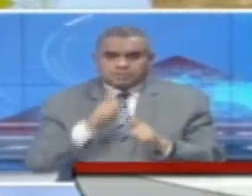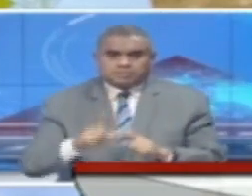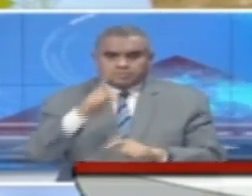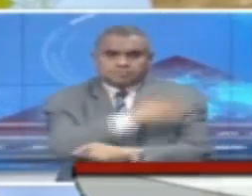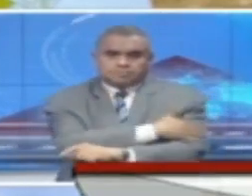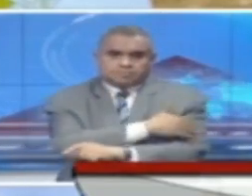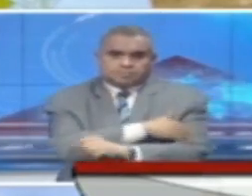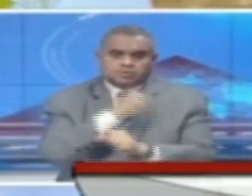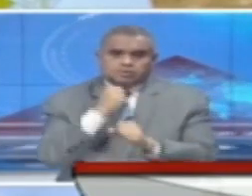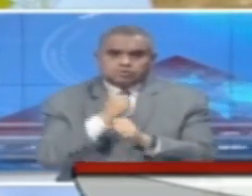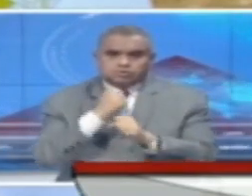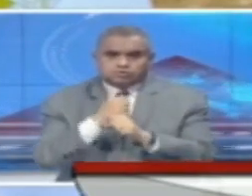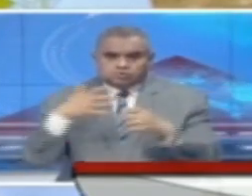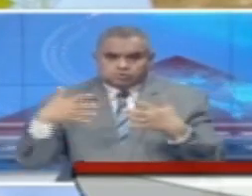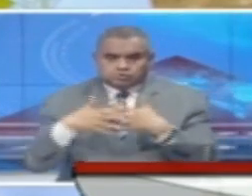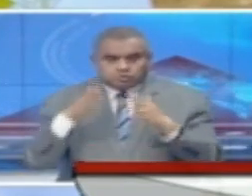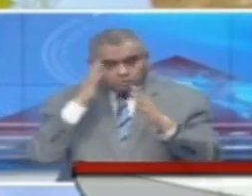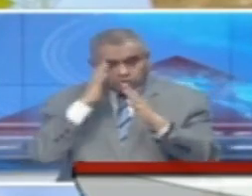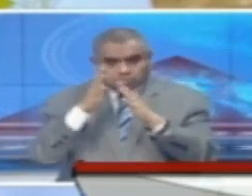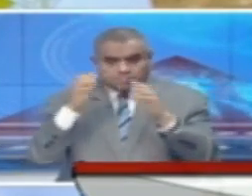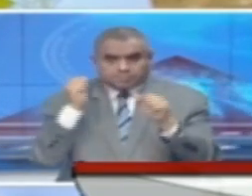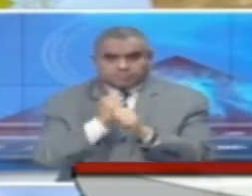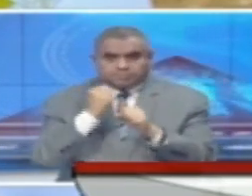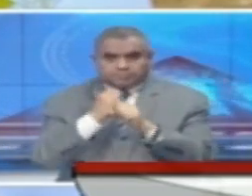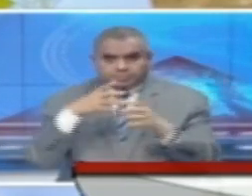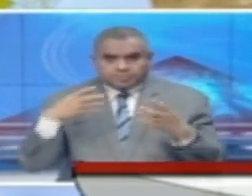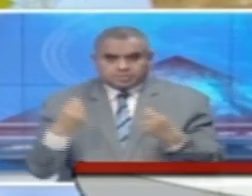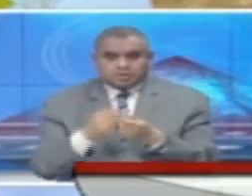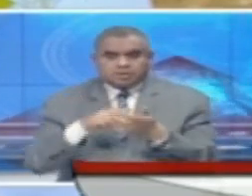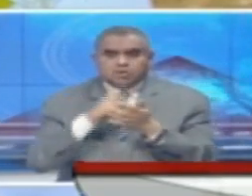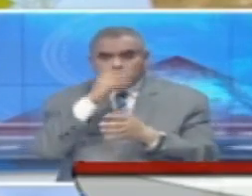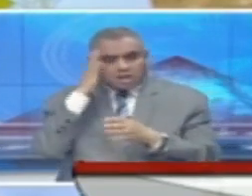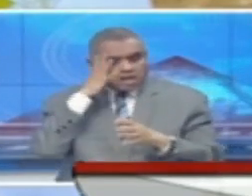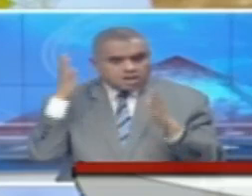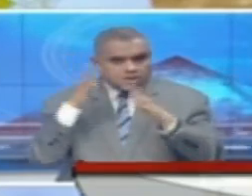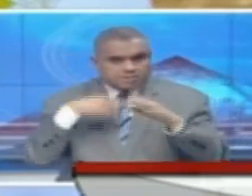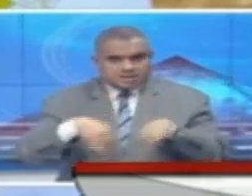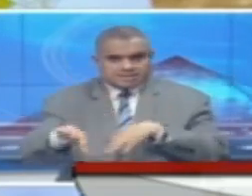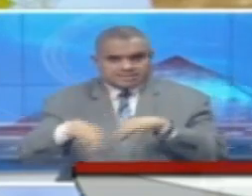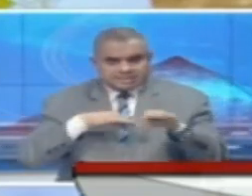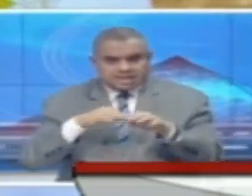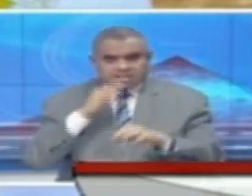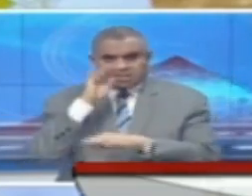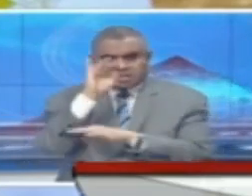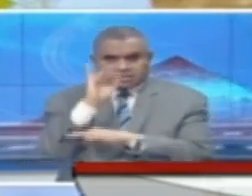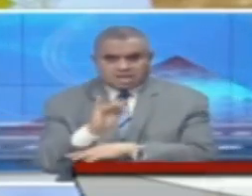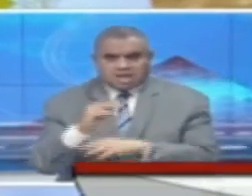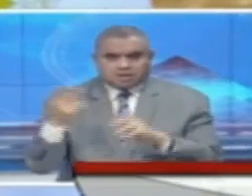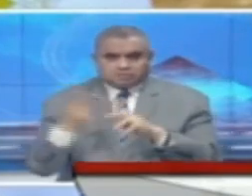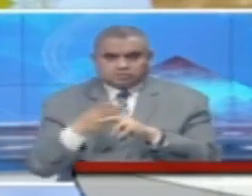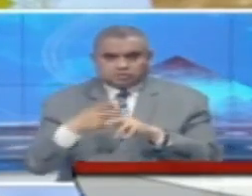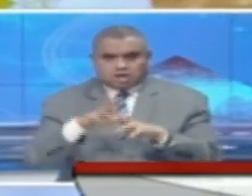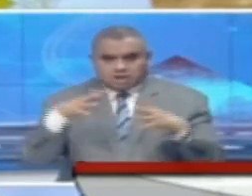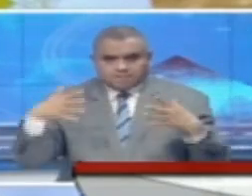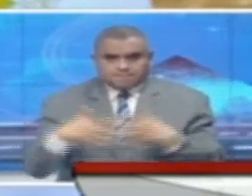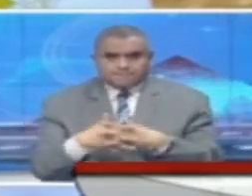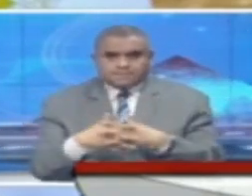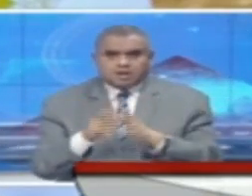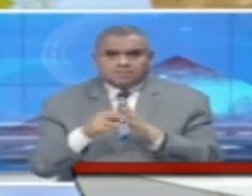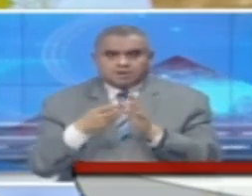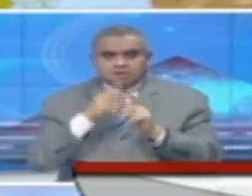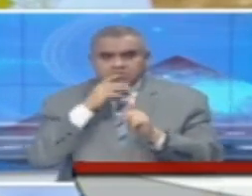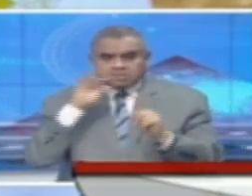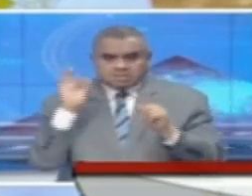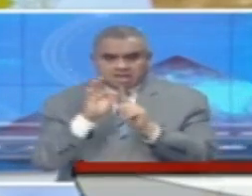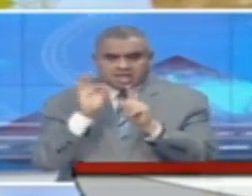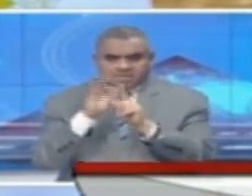قيادة رشيدة وإرادة سياسية لدى القيادة السياسية والدعم الشعبي، الثلاث أضلاع دول هو أساس إنك